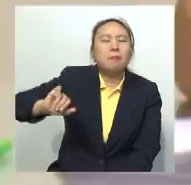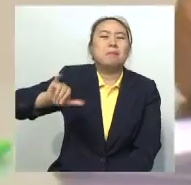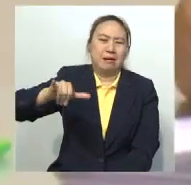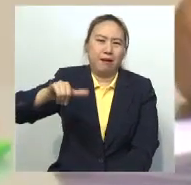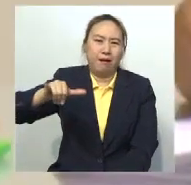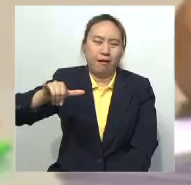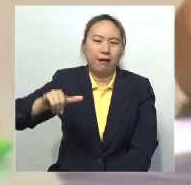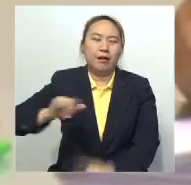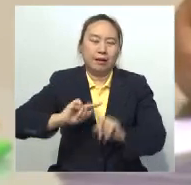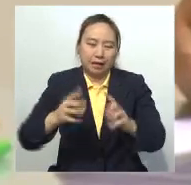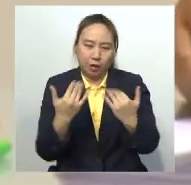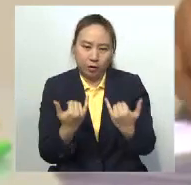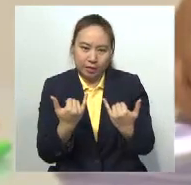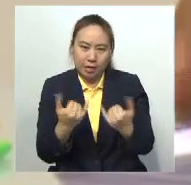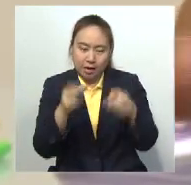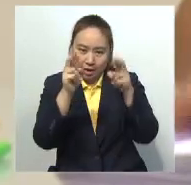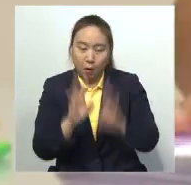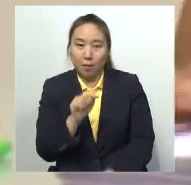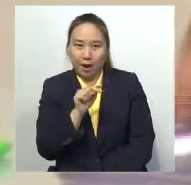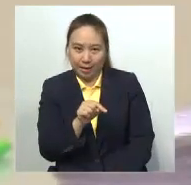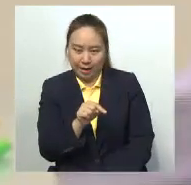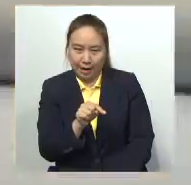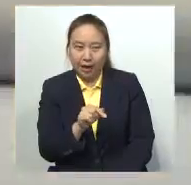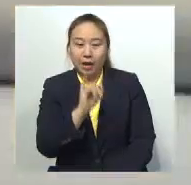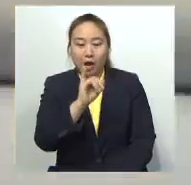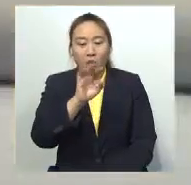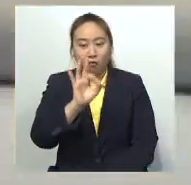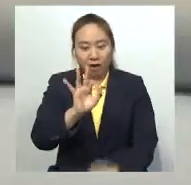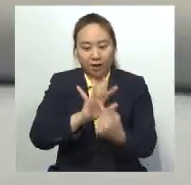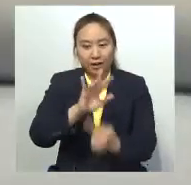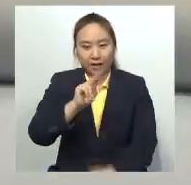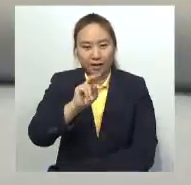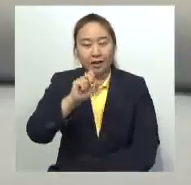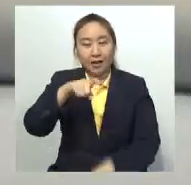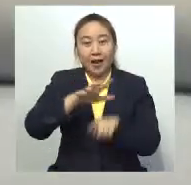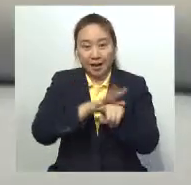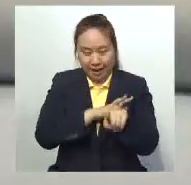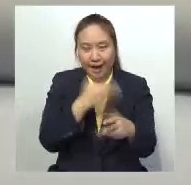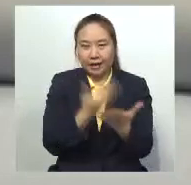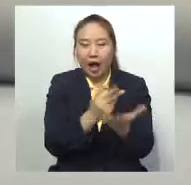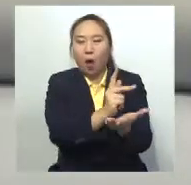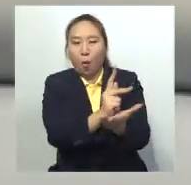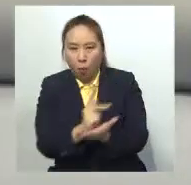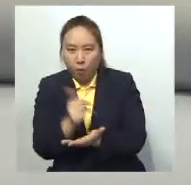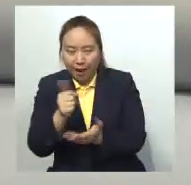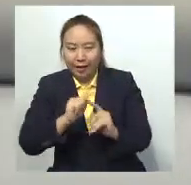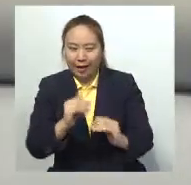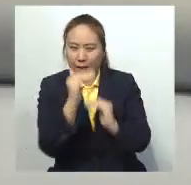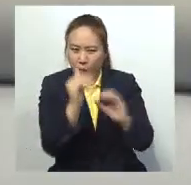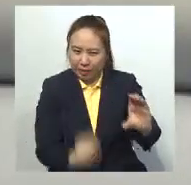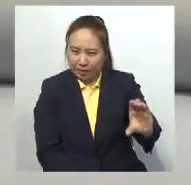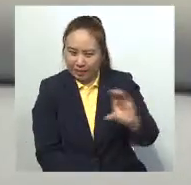แบบมาเนี่ยเรามองว่าให้กู้ได้แต่เป็นวงเงินที่จำกัดนะเช่นว่